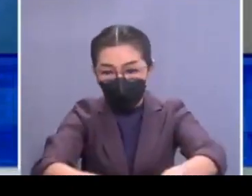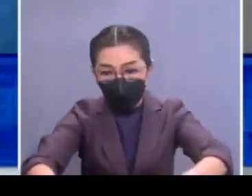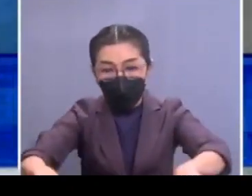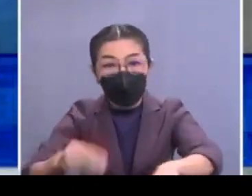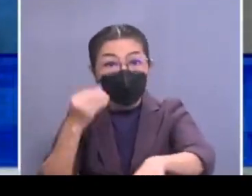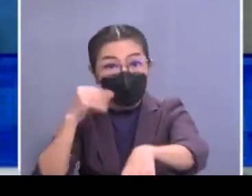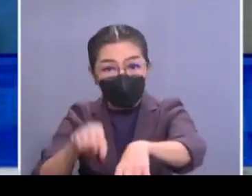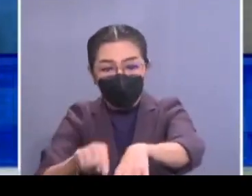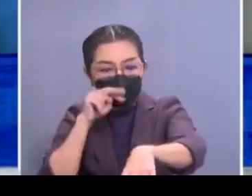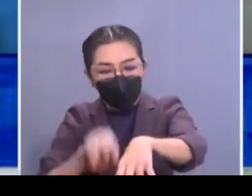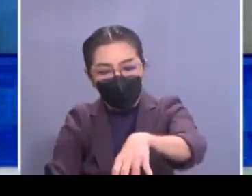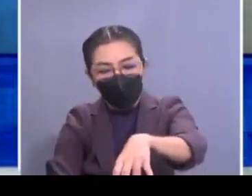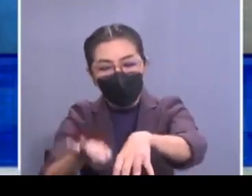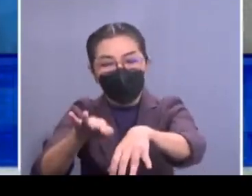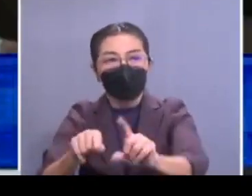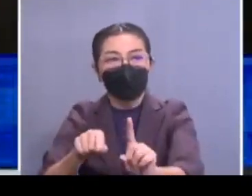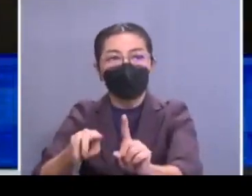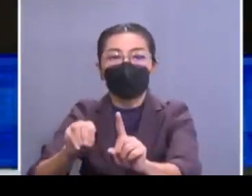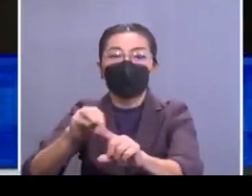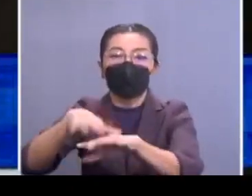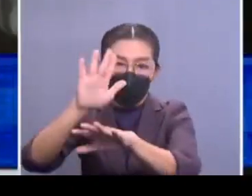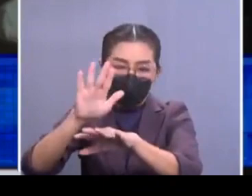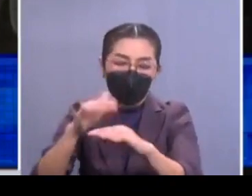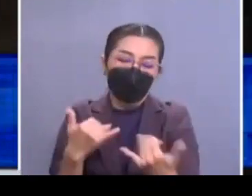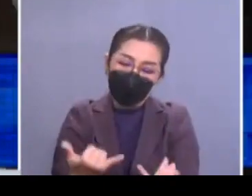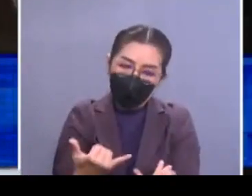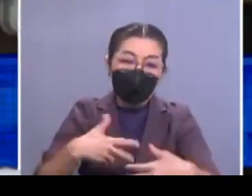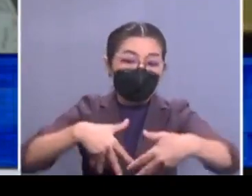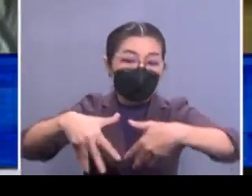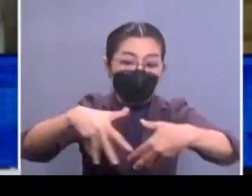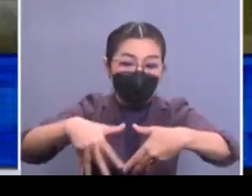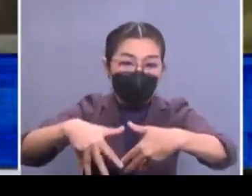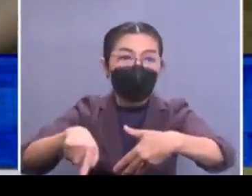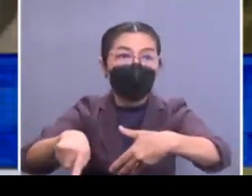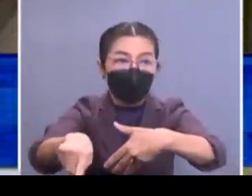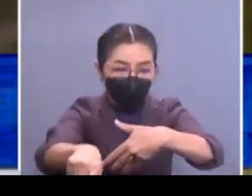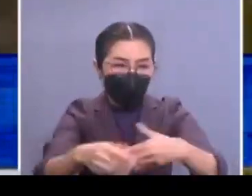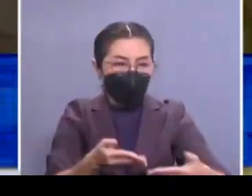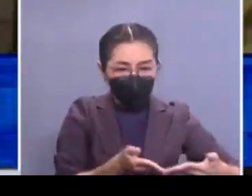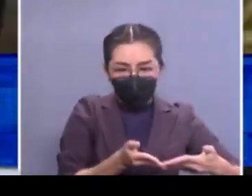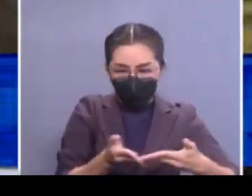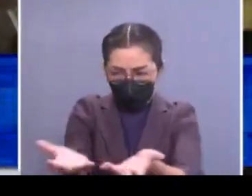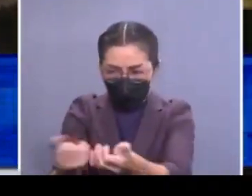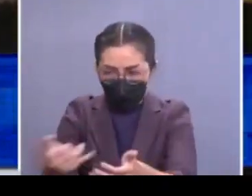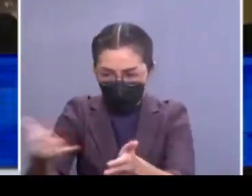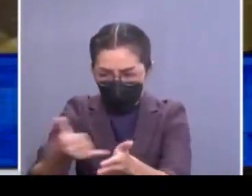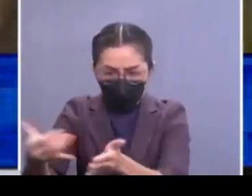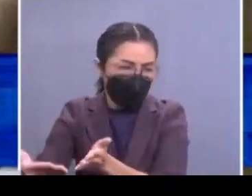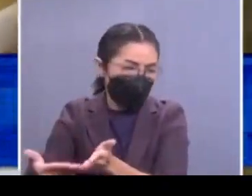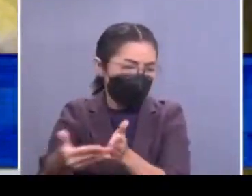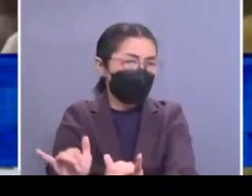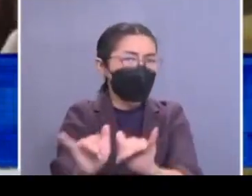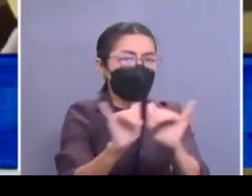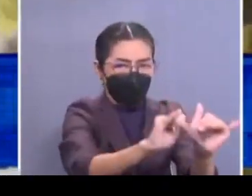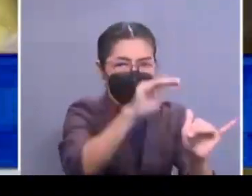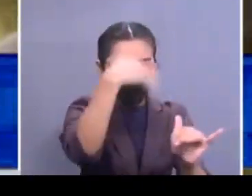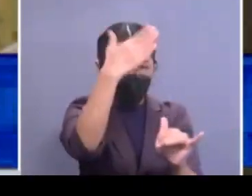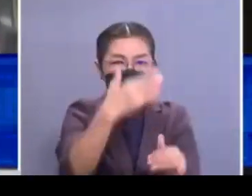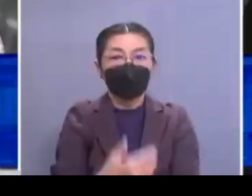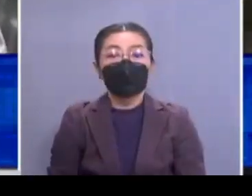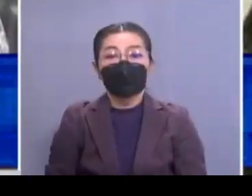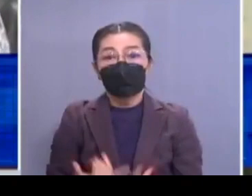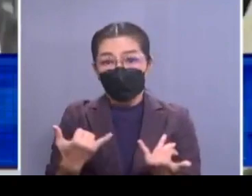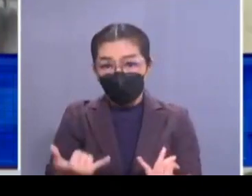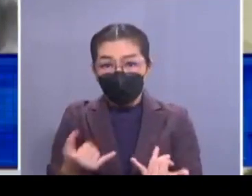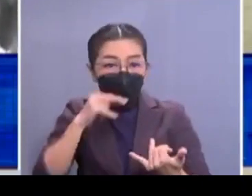ท่วมสูงกว่า1เมตรเจ้าหน้าที่ก็ยังต้องเร่งอพยพชาวบ้านสิ่งของและสัตว์เลี้ยงไปอยู่บนที่สูงค่ะล่าสุดค่ะมว